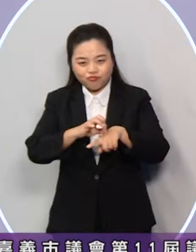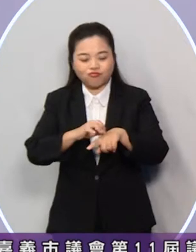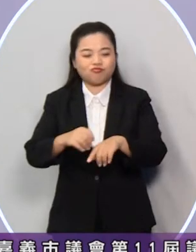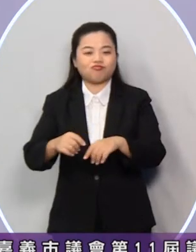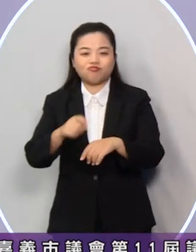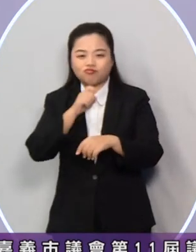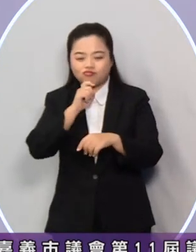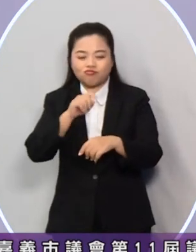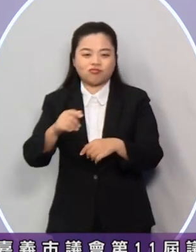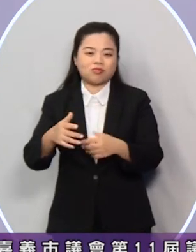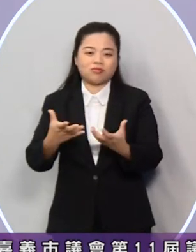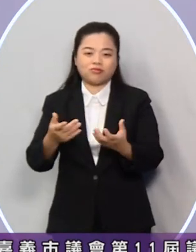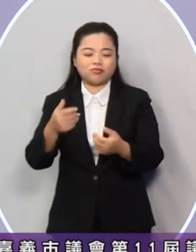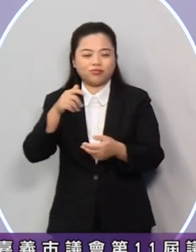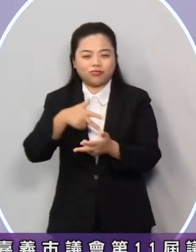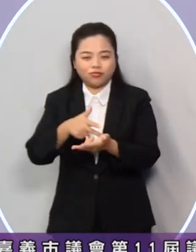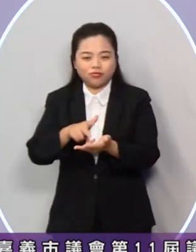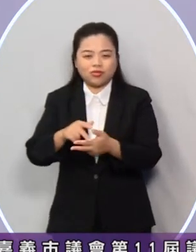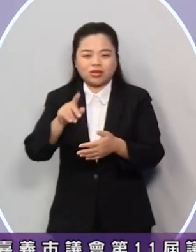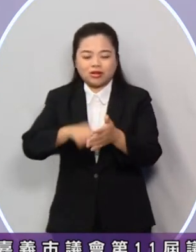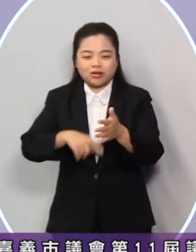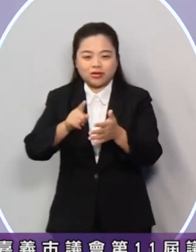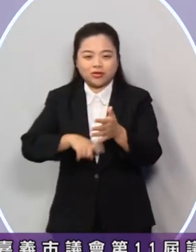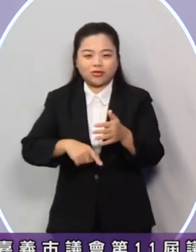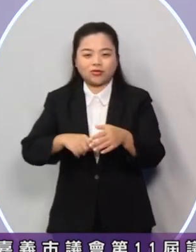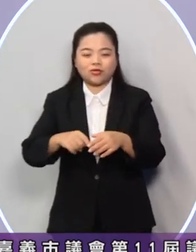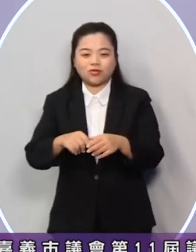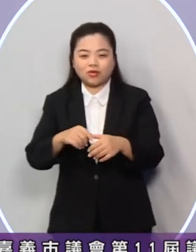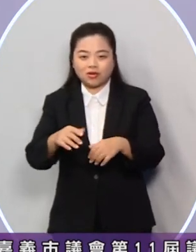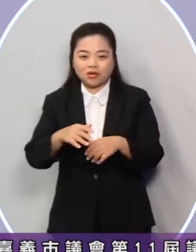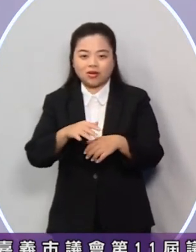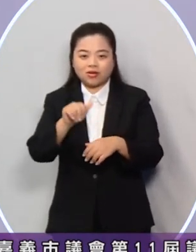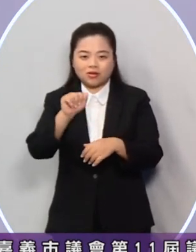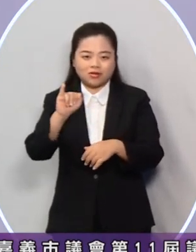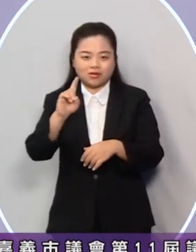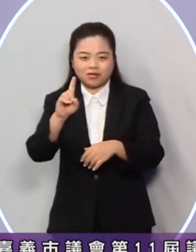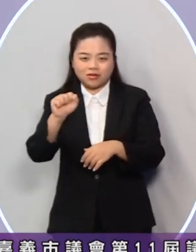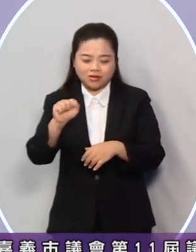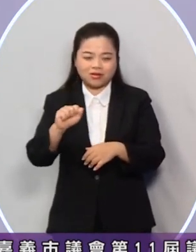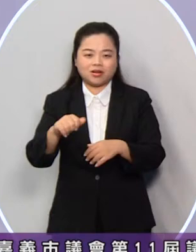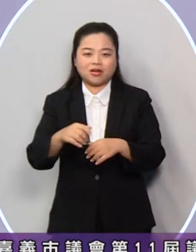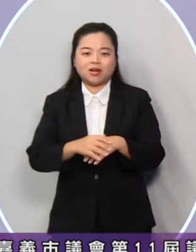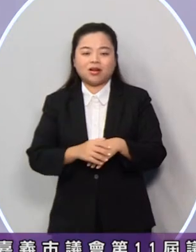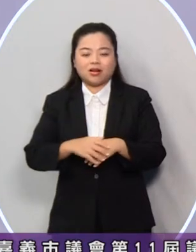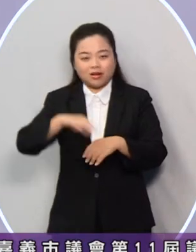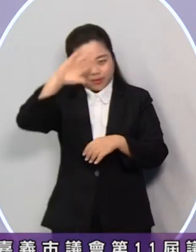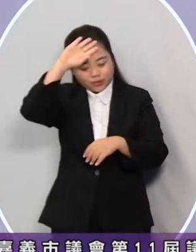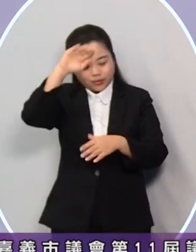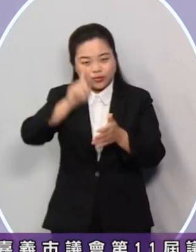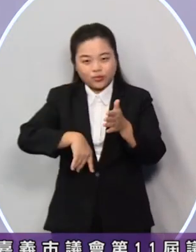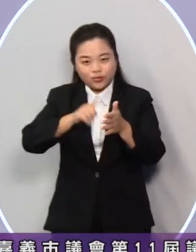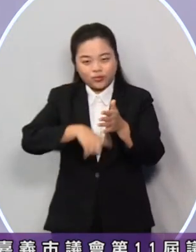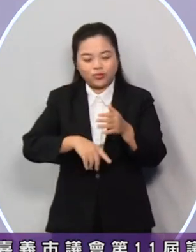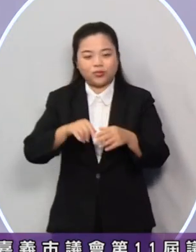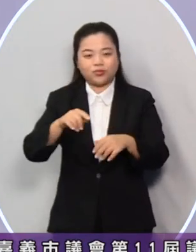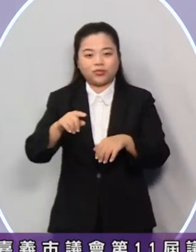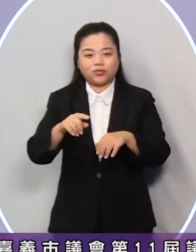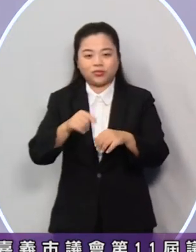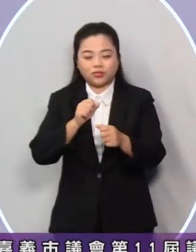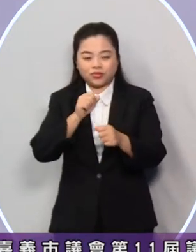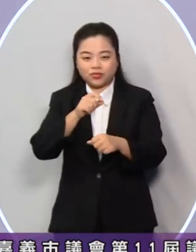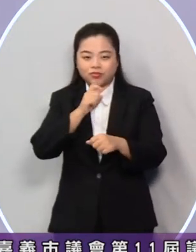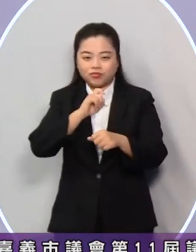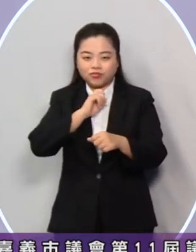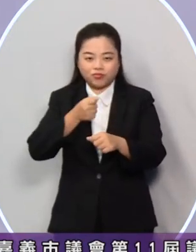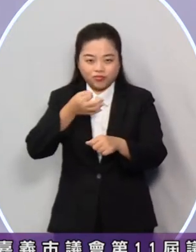病，或是交易过程中呢，容易衍生后续的问题。那性交易的消费模式呢，以及提供的